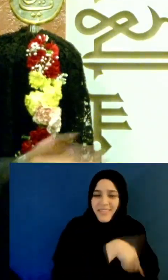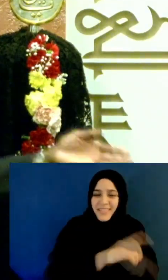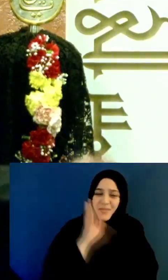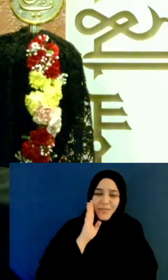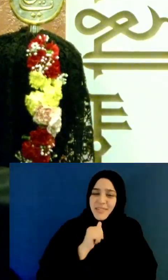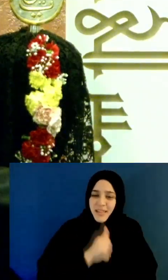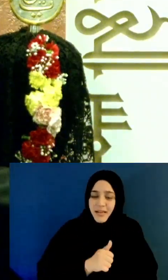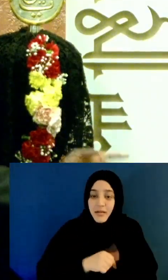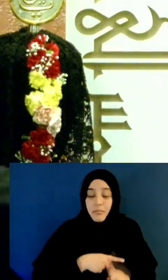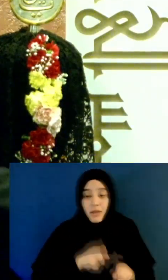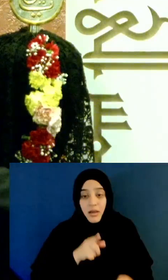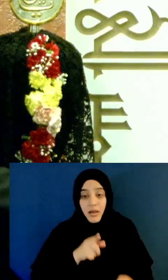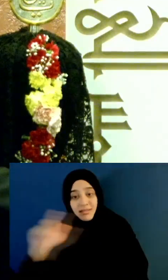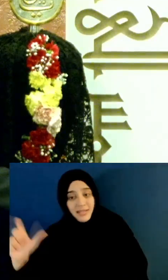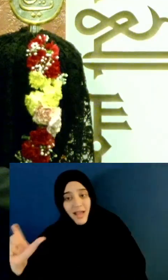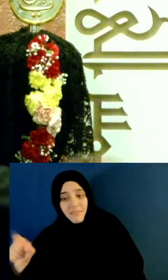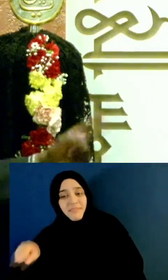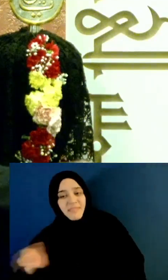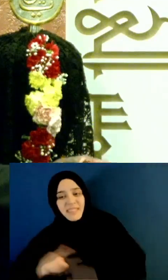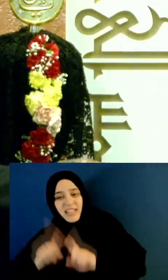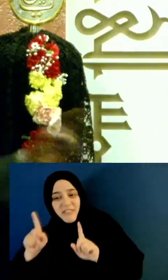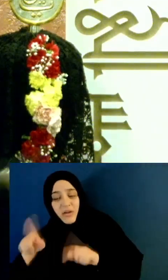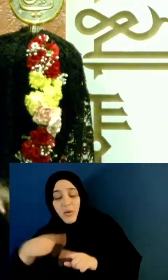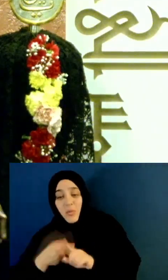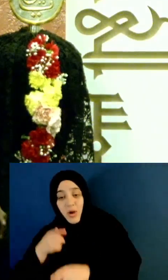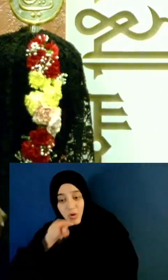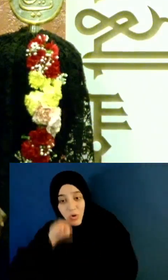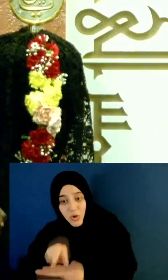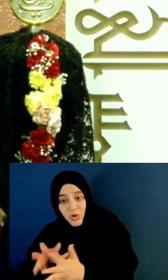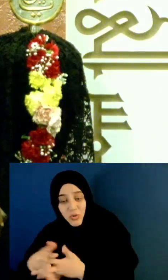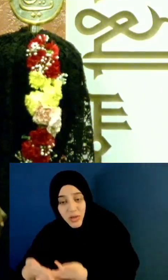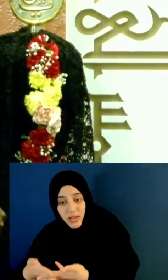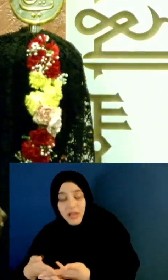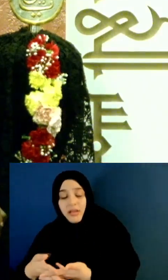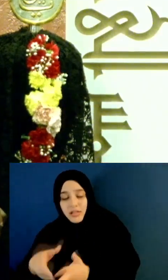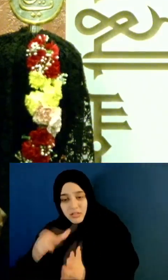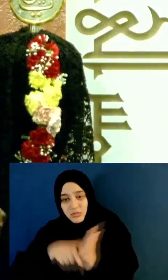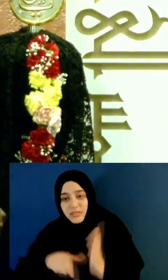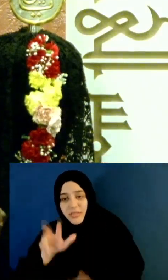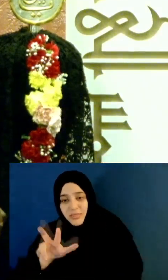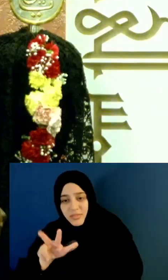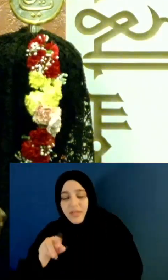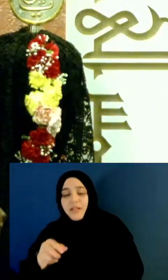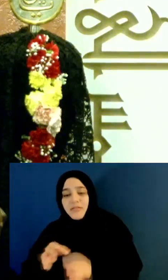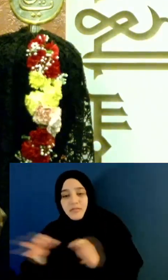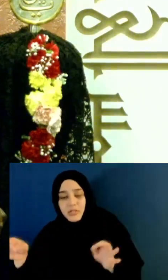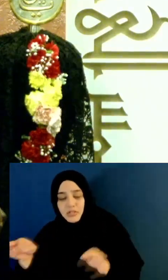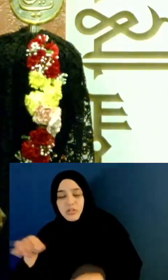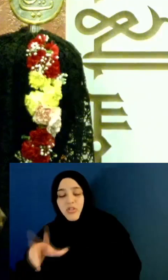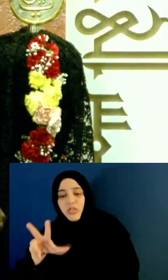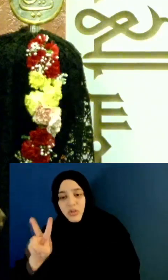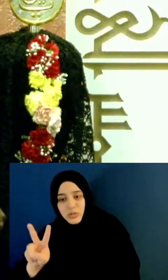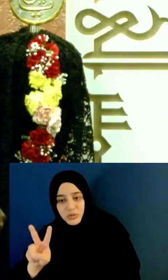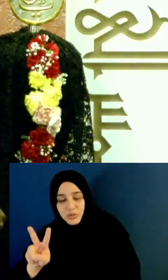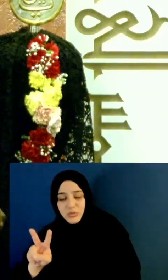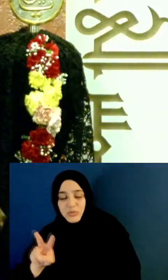You look at Quran 3, verse 92. لَن تَنَالُوا الْبِرَّ حَتَّى تُنْفِقُوا